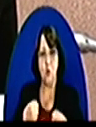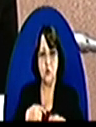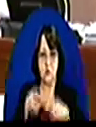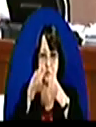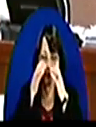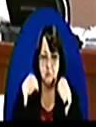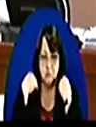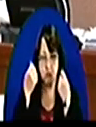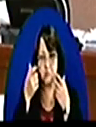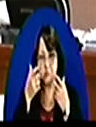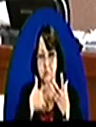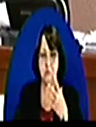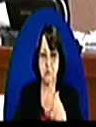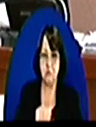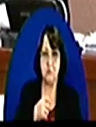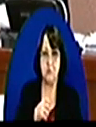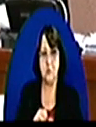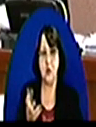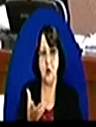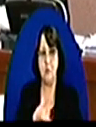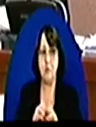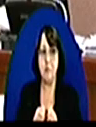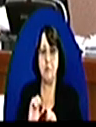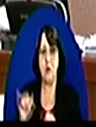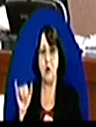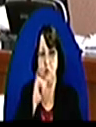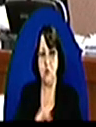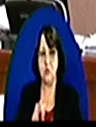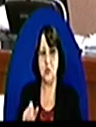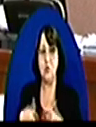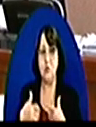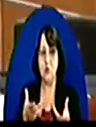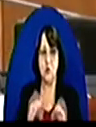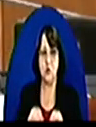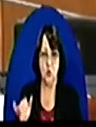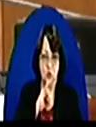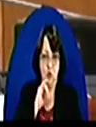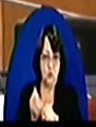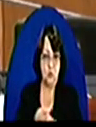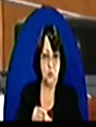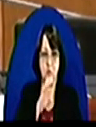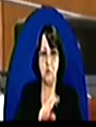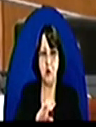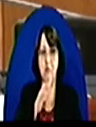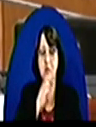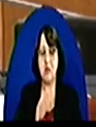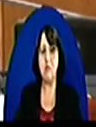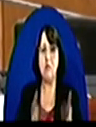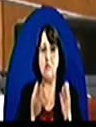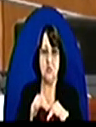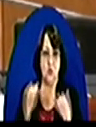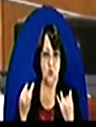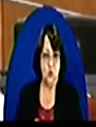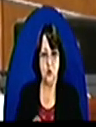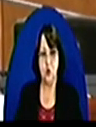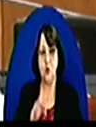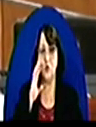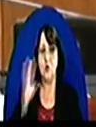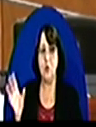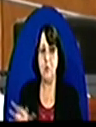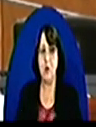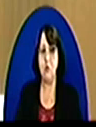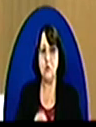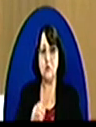сэргэслүүдийг Америкийн талд нийлүүлэхээр болсон гэж улсын онцгой комиссийн удирдлага мэдээлж байна. Харин улсын хурлын сонгуулийг зохион